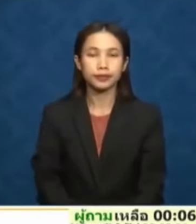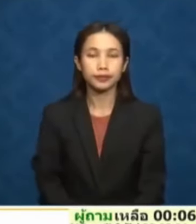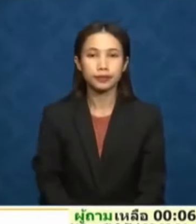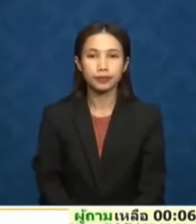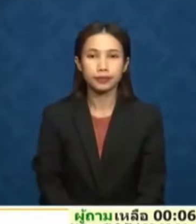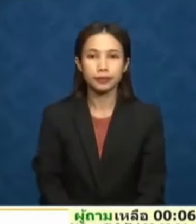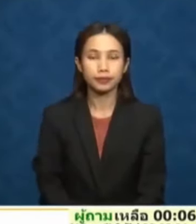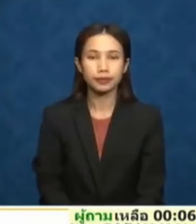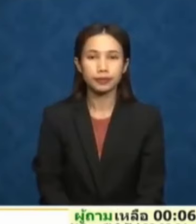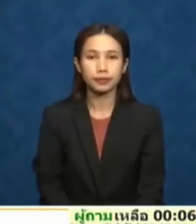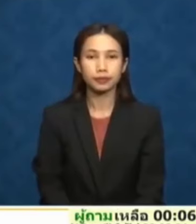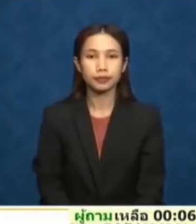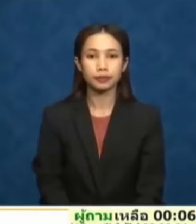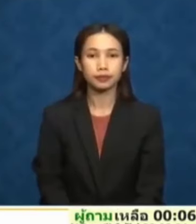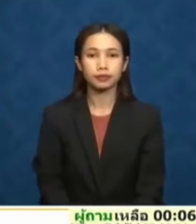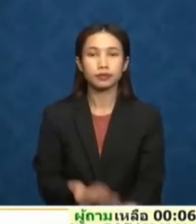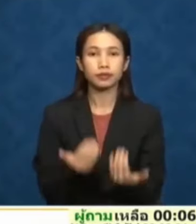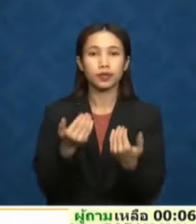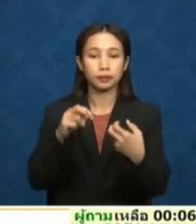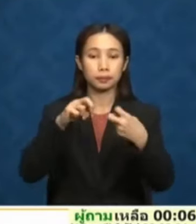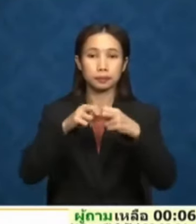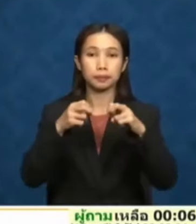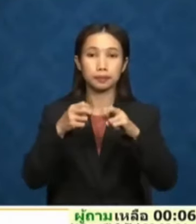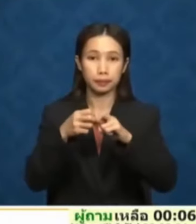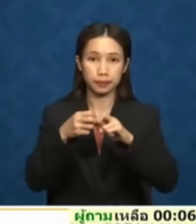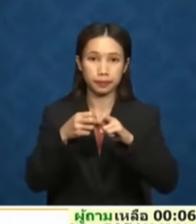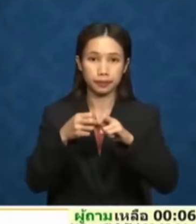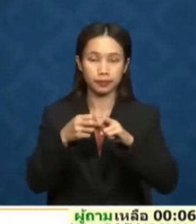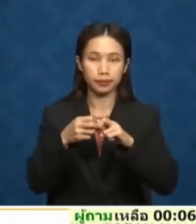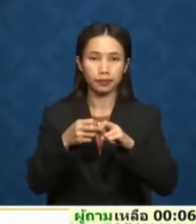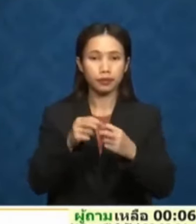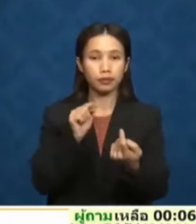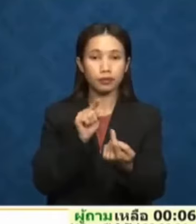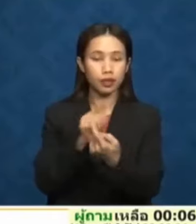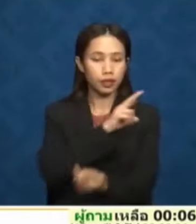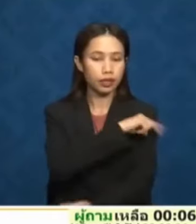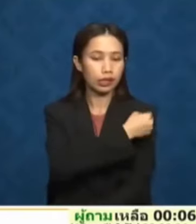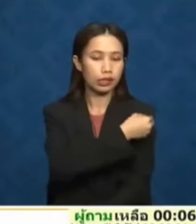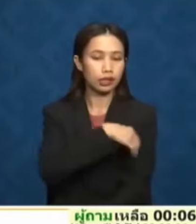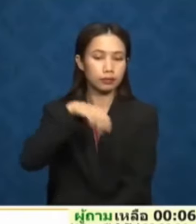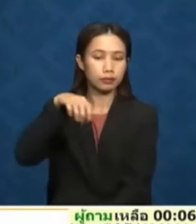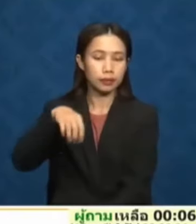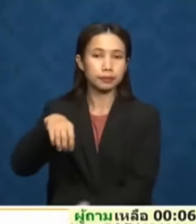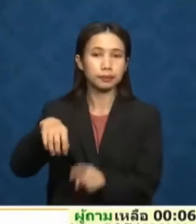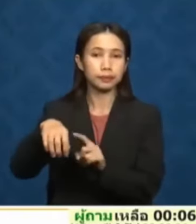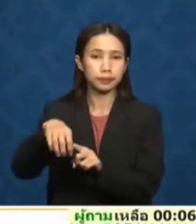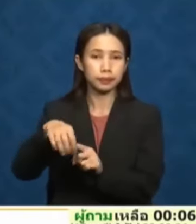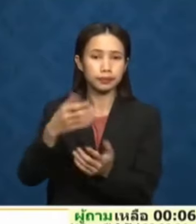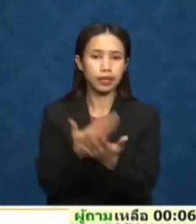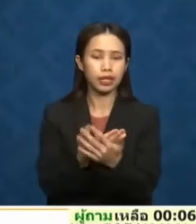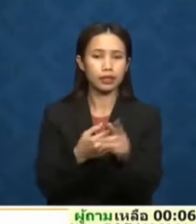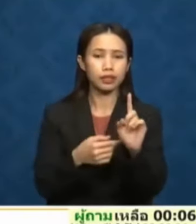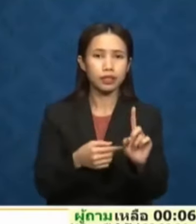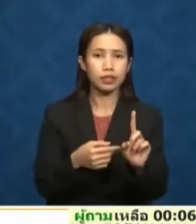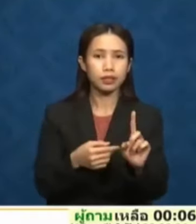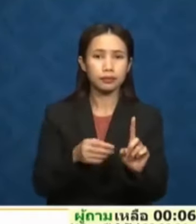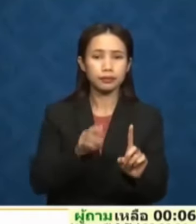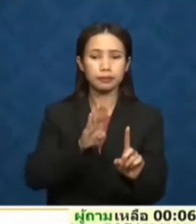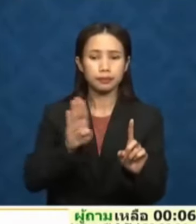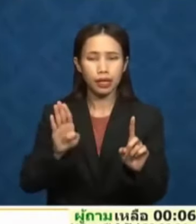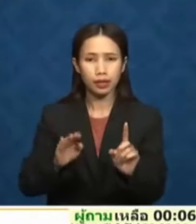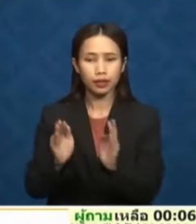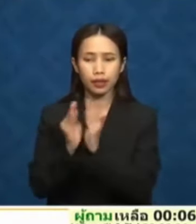ครับประเด็นที่เป็นปัญหาและเกิดขึ้นทำให้คลินิกอบอุ่นไม่ได้รับ 1บาทต่อพอย์